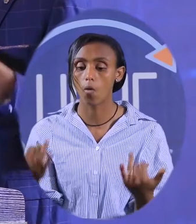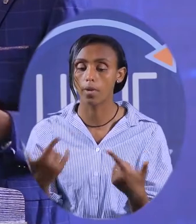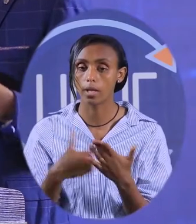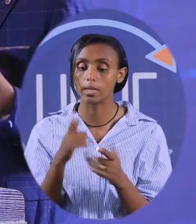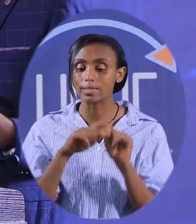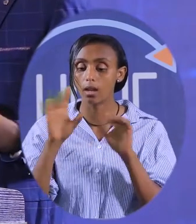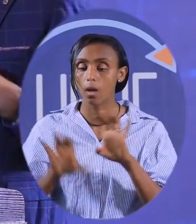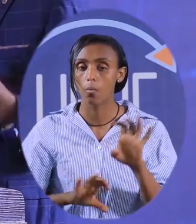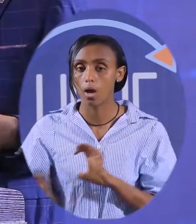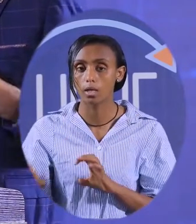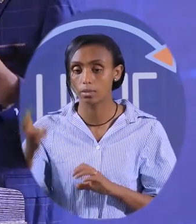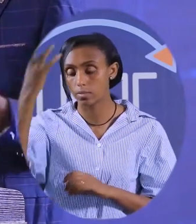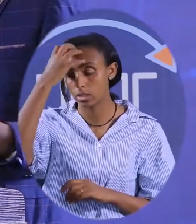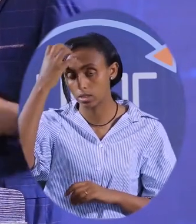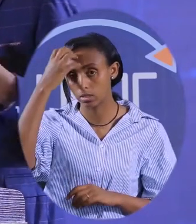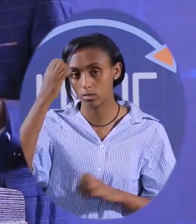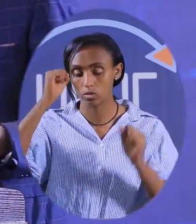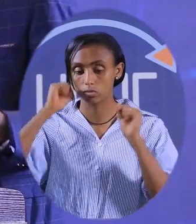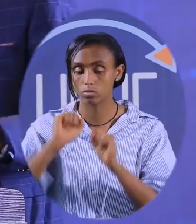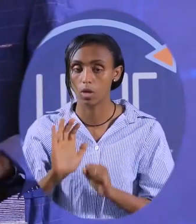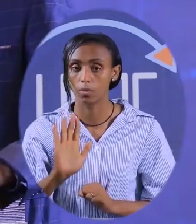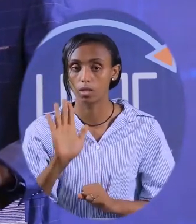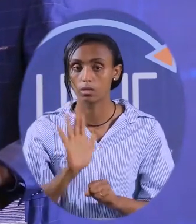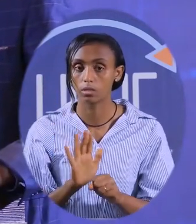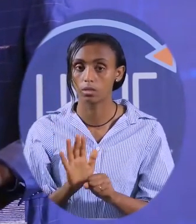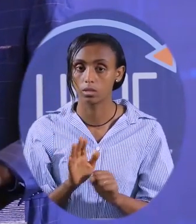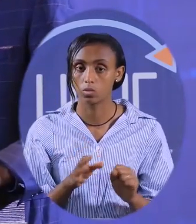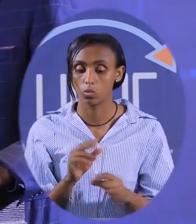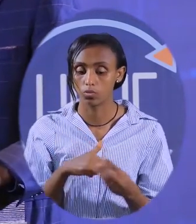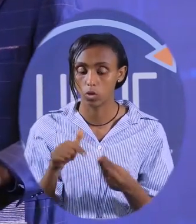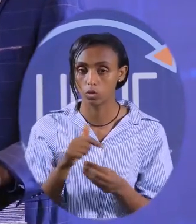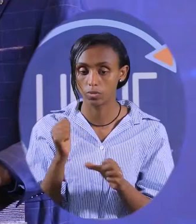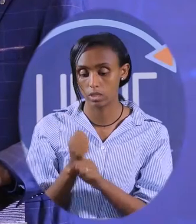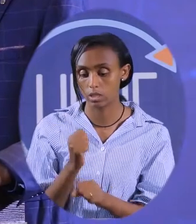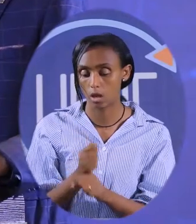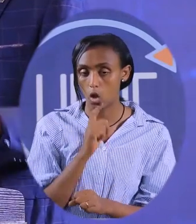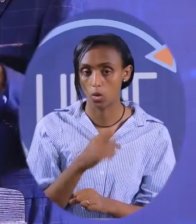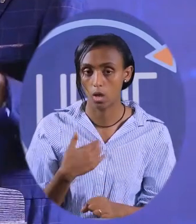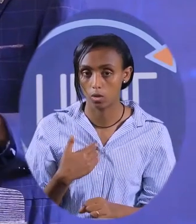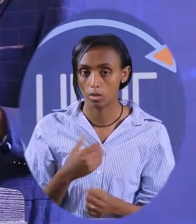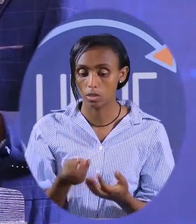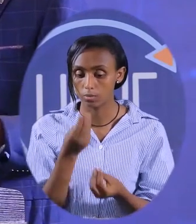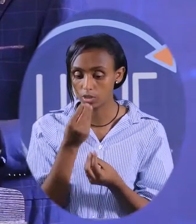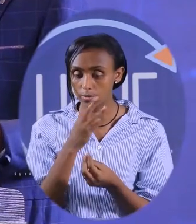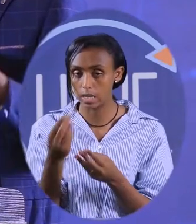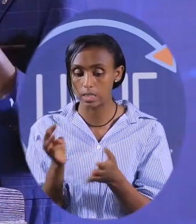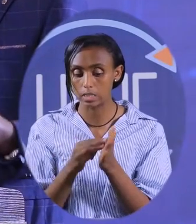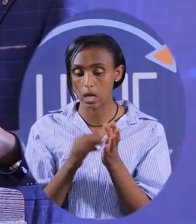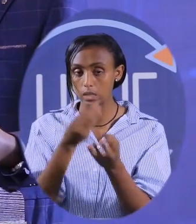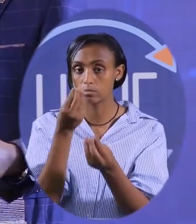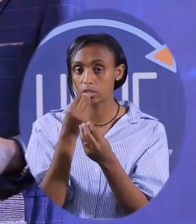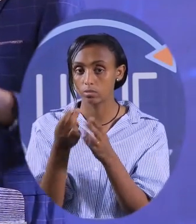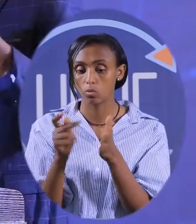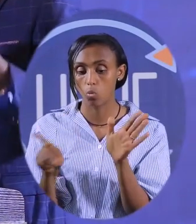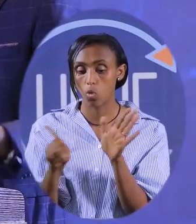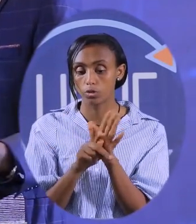ግን ለማድረግ መንግስት ኢኔብሊንግ ኢንቫይሮንመንቱን ለማመቻቸት ስራ እየሰራ ነው። አንዱ እየተሰራ ያለው ስራ ምንድነው? የምግብና ሥርዓተ ምግብ